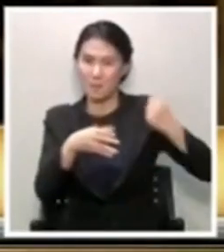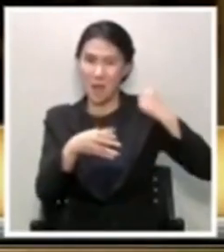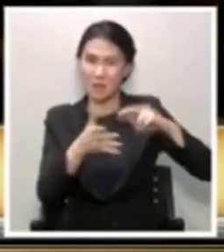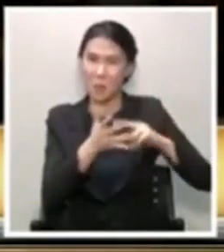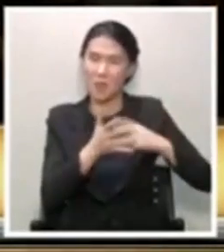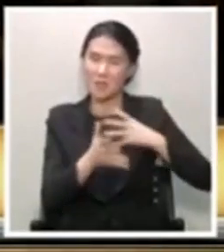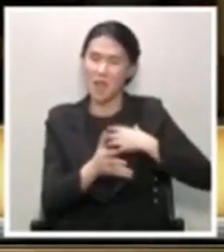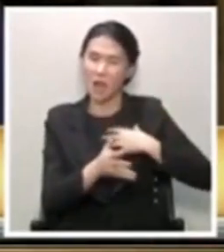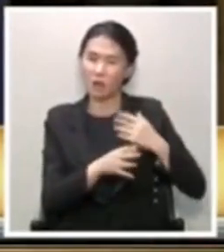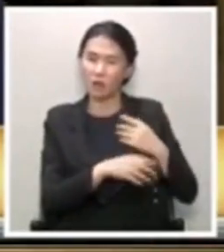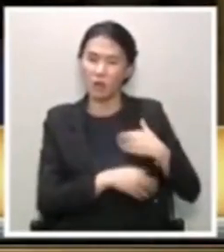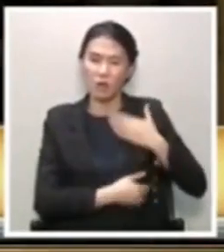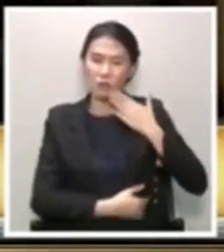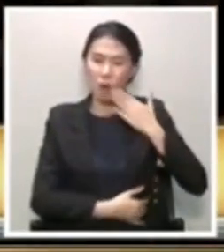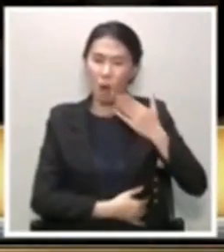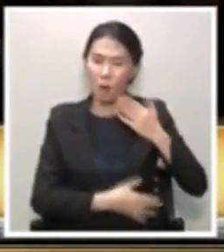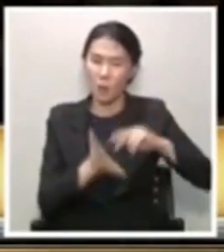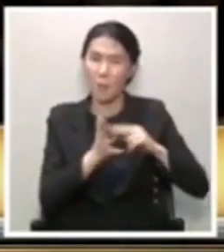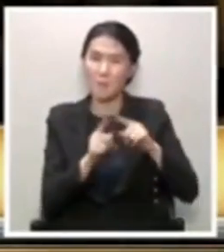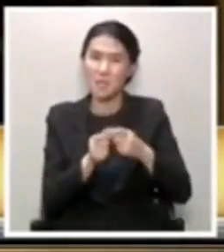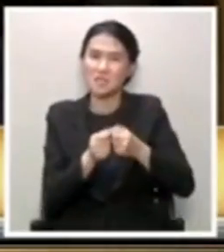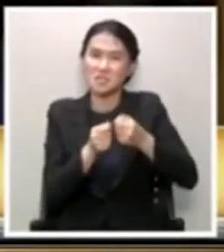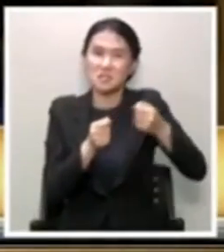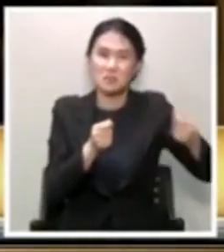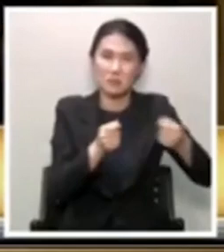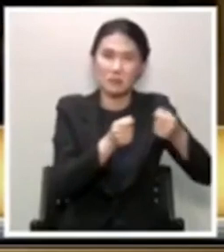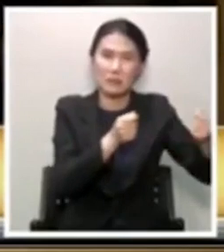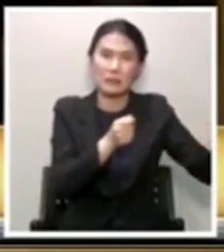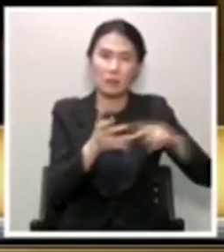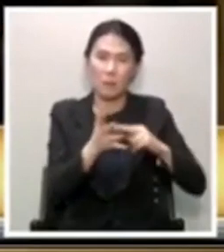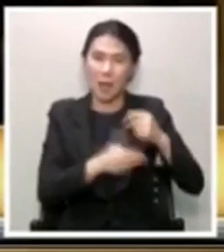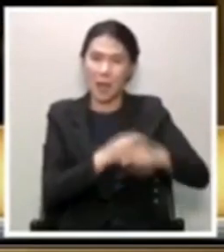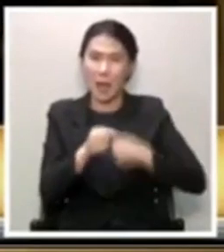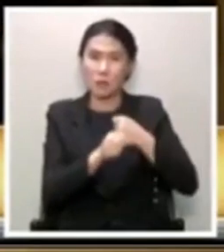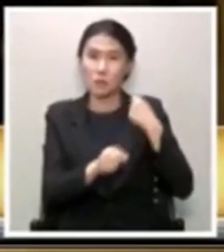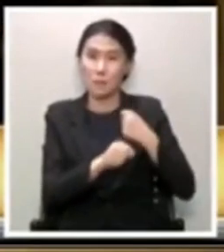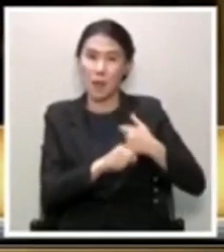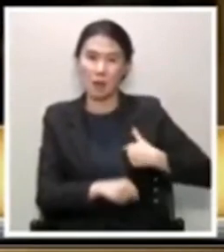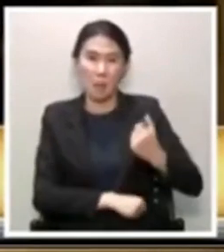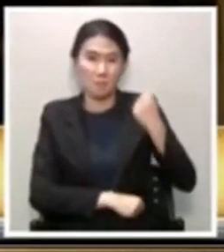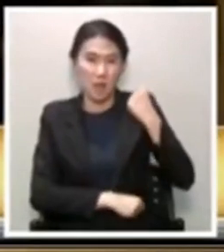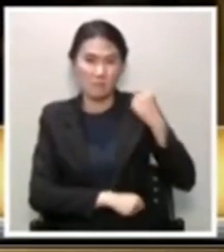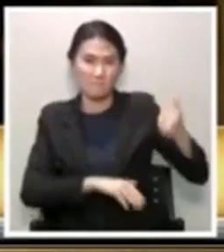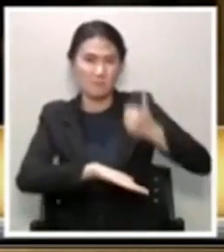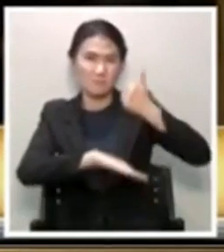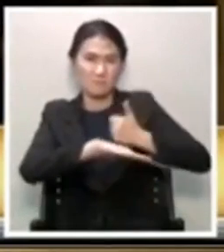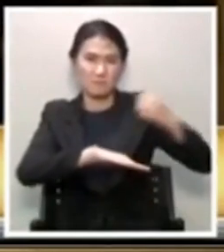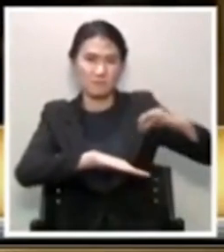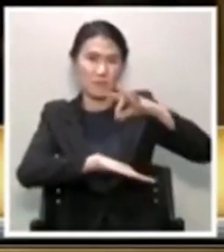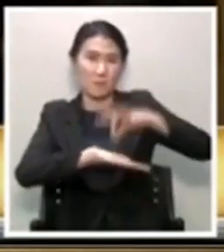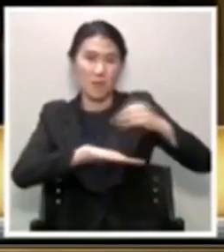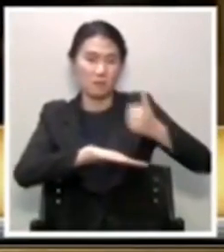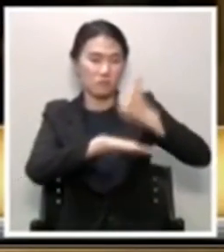าอยู่ยาวด้วยวิธีอะไรครับก็คือยื้อเวลาตัวเองออกไปด้วยการแก้รัฐธรรมนูญเพื่อต่ออายุการครองอำนาจของตัวเองไปเรื่อยๆต่อไปเรื่อยๆต่อไ